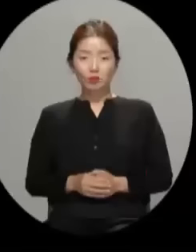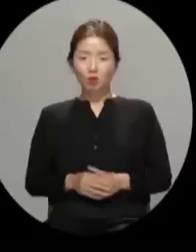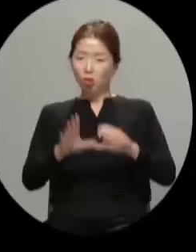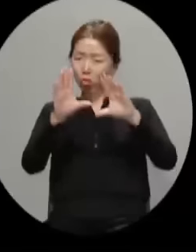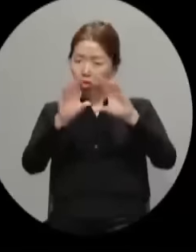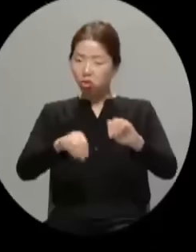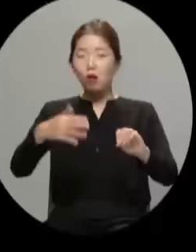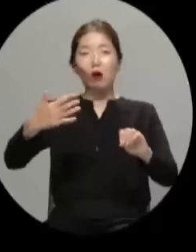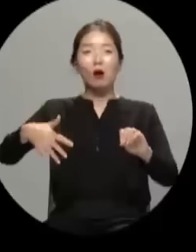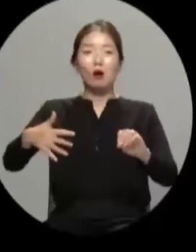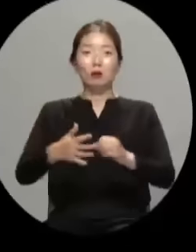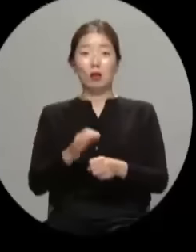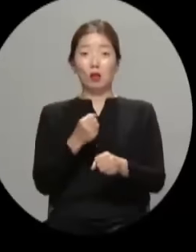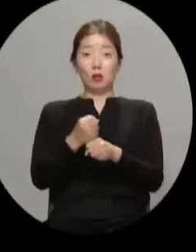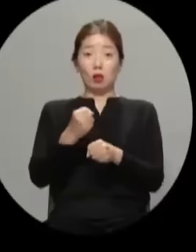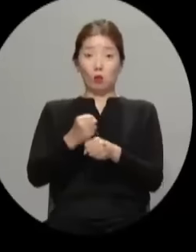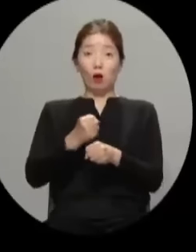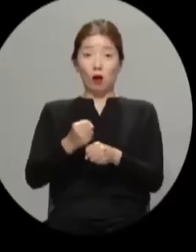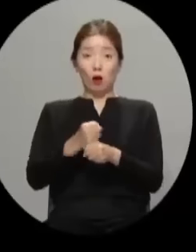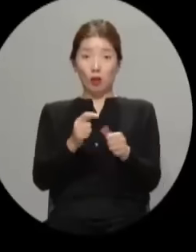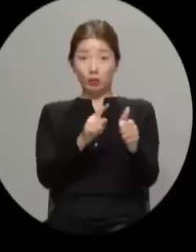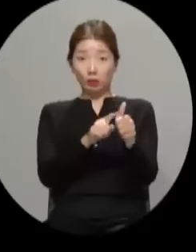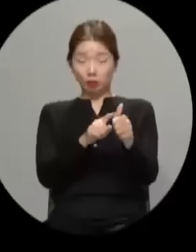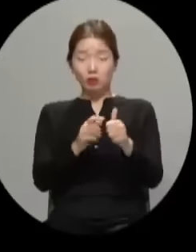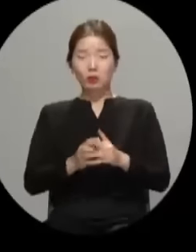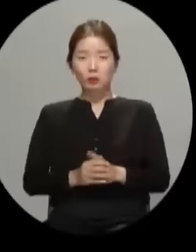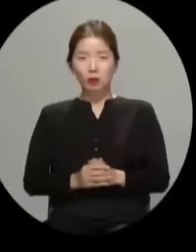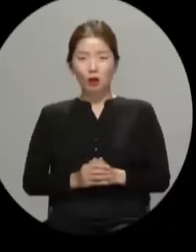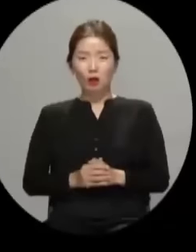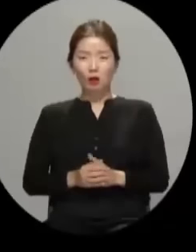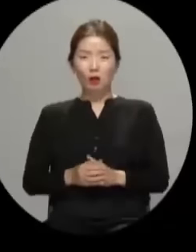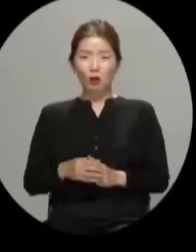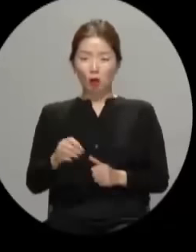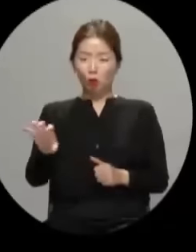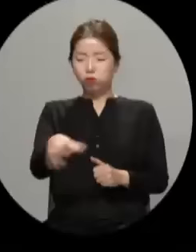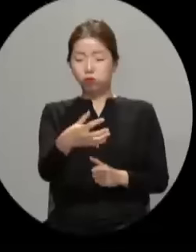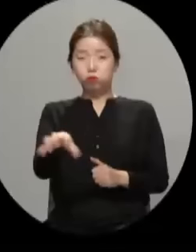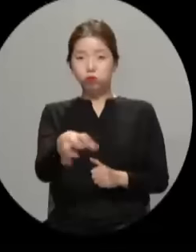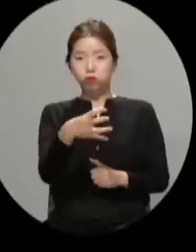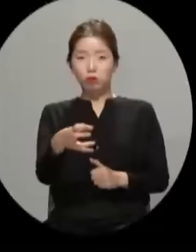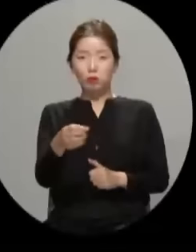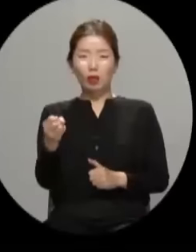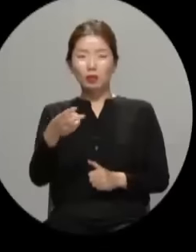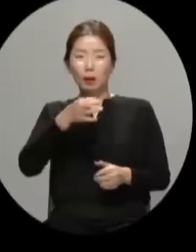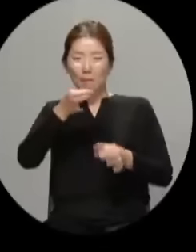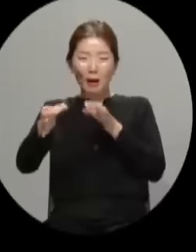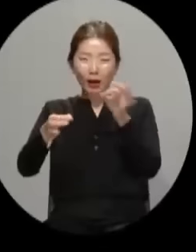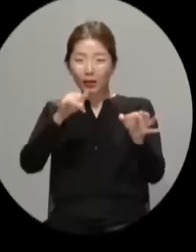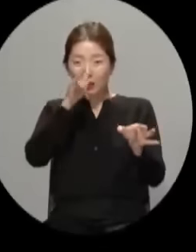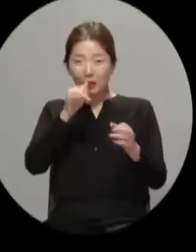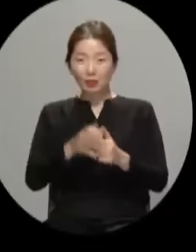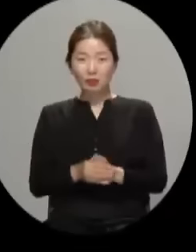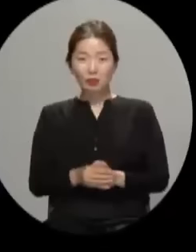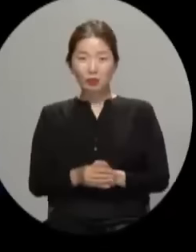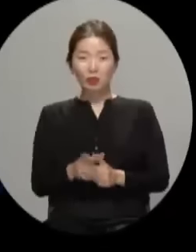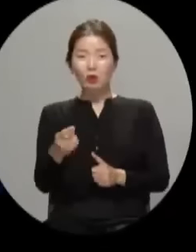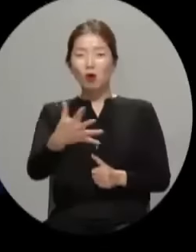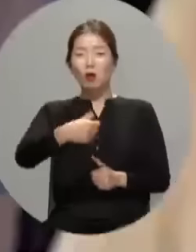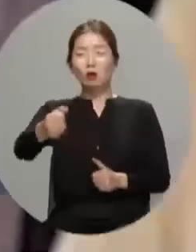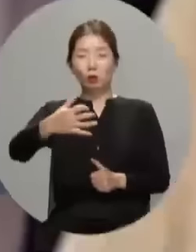좀처럼 불이 꺼지지 않자 당황한 기색이 역력한 남성은 연신 공을 흔들며 또다시 소리칩니다.